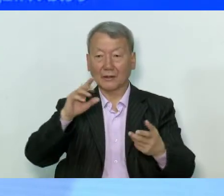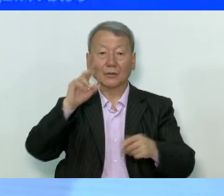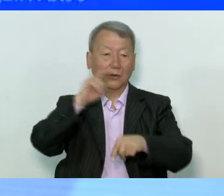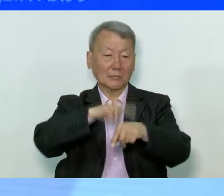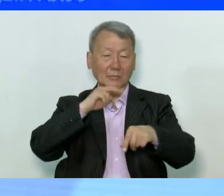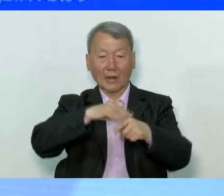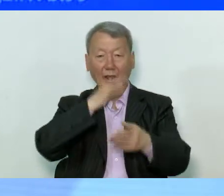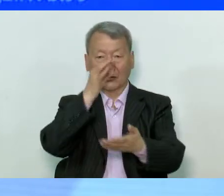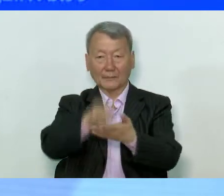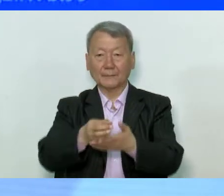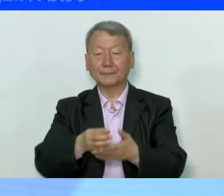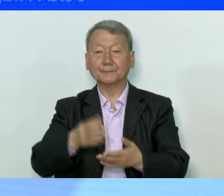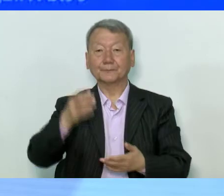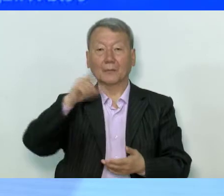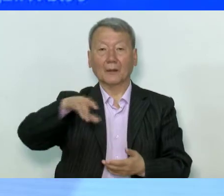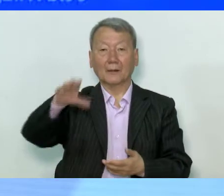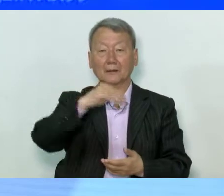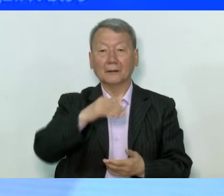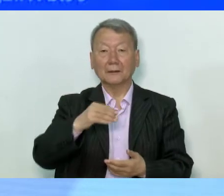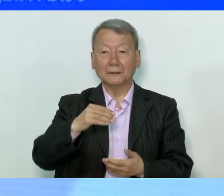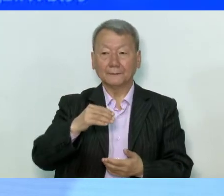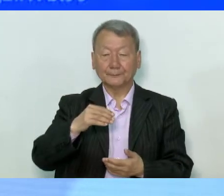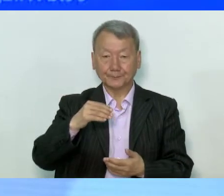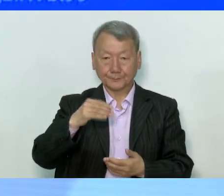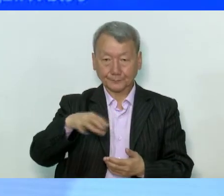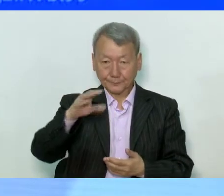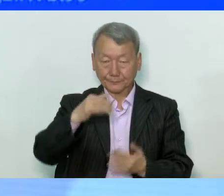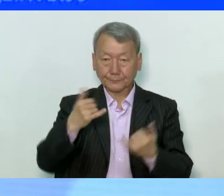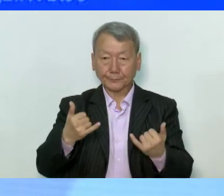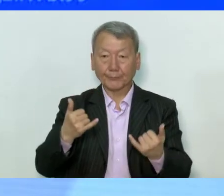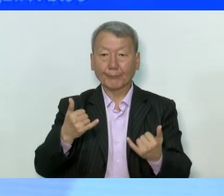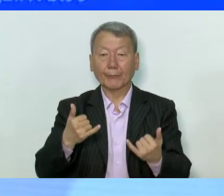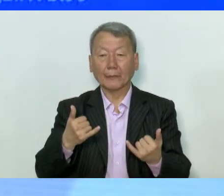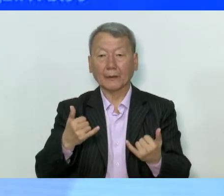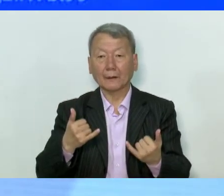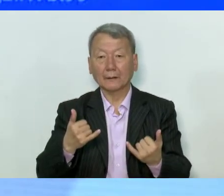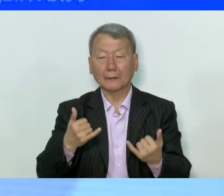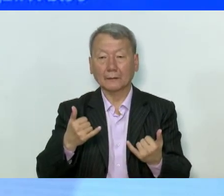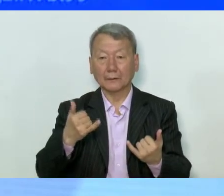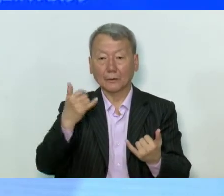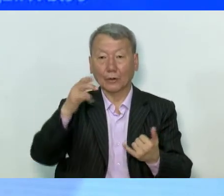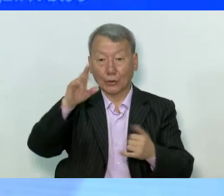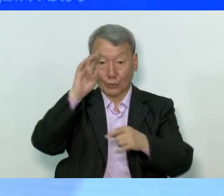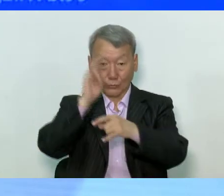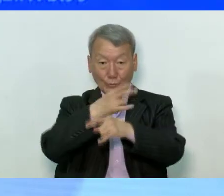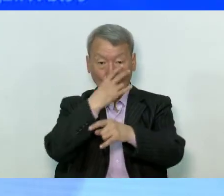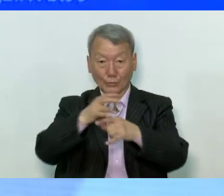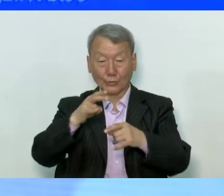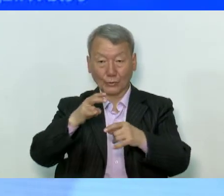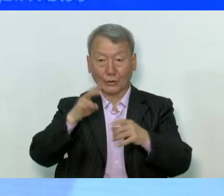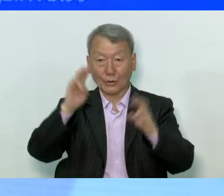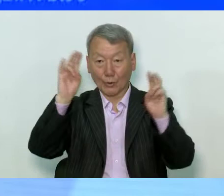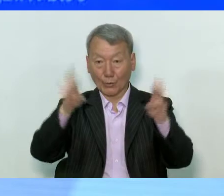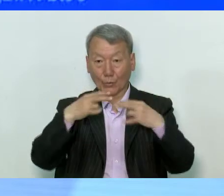органдар тарабынан. Анан өзүңүздөргө белгилүү болгондой, бул түнкү